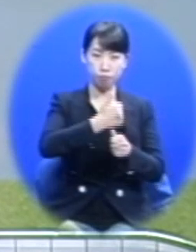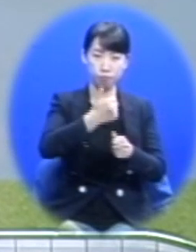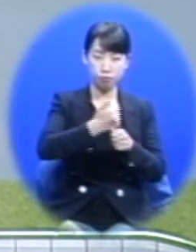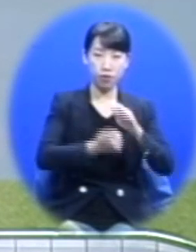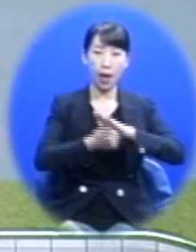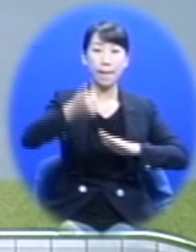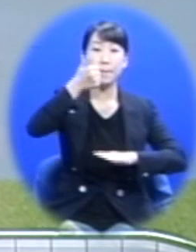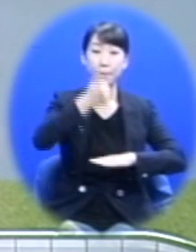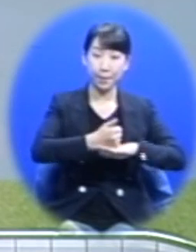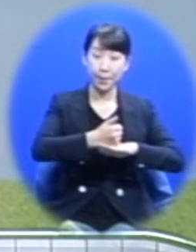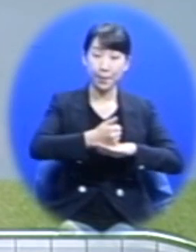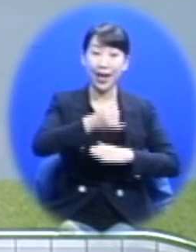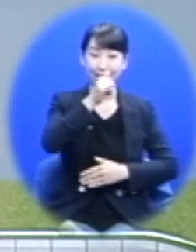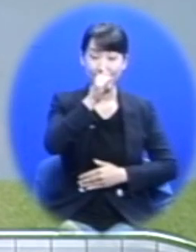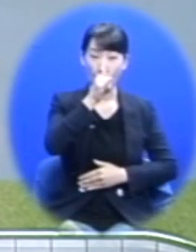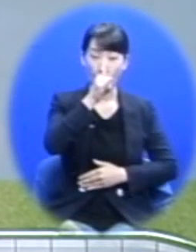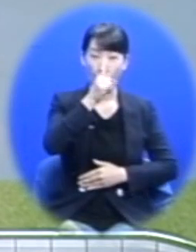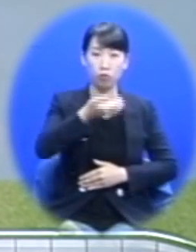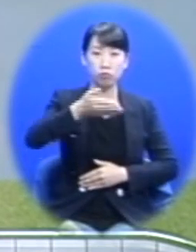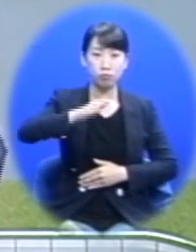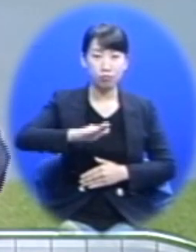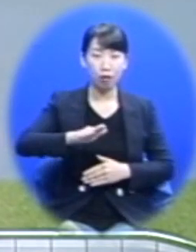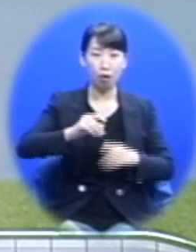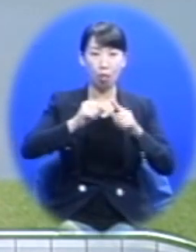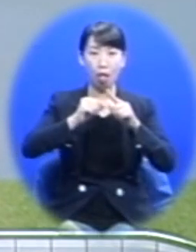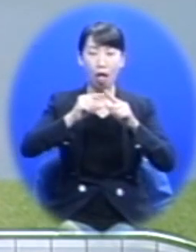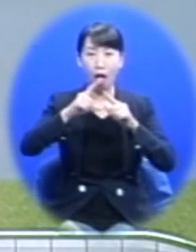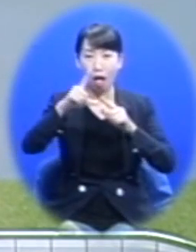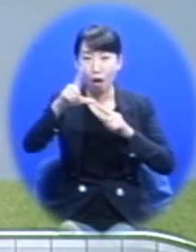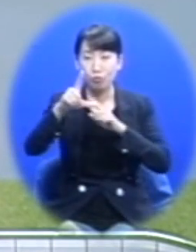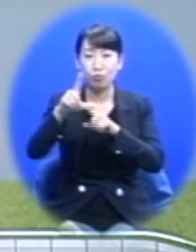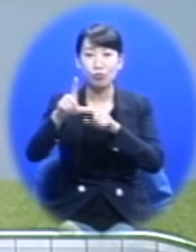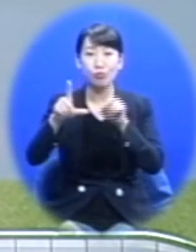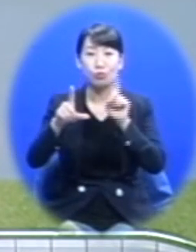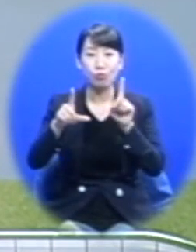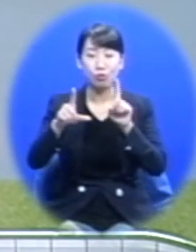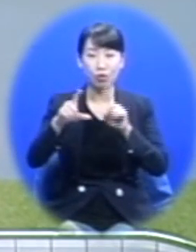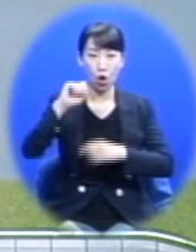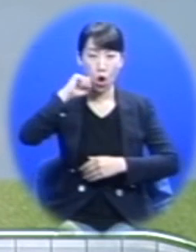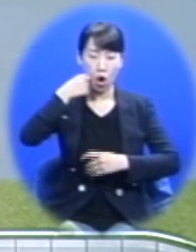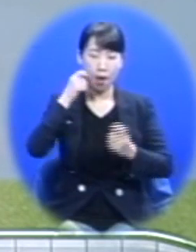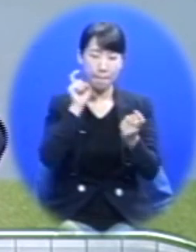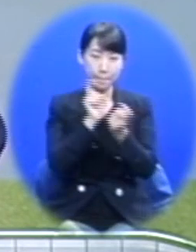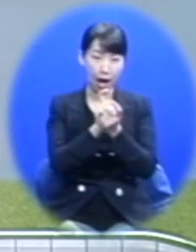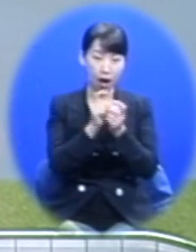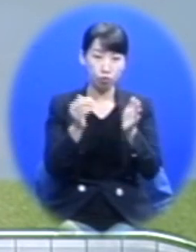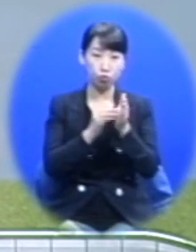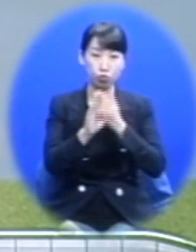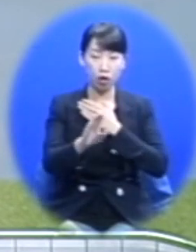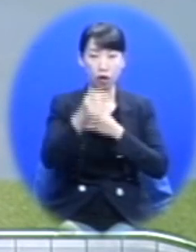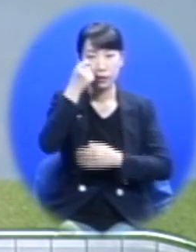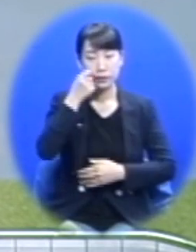내시는 그런 교우들도 계신 반면에 상당히 많은 교우들이 그런 어려운 일을 겪고 나면